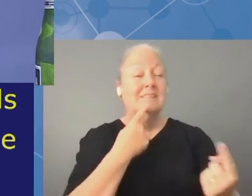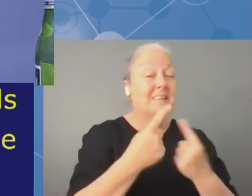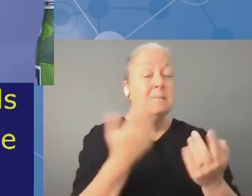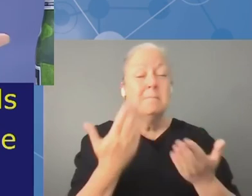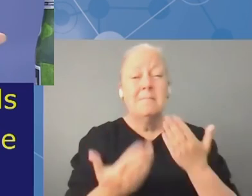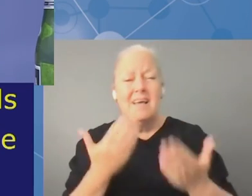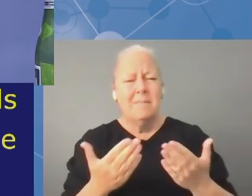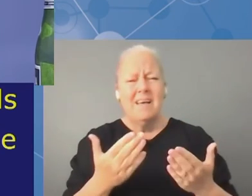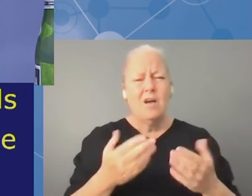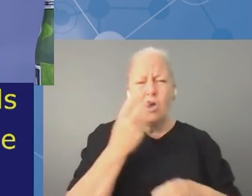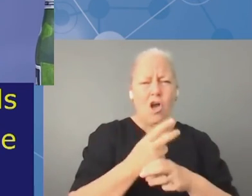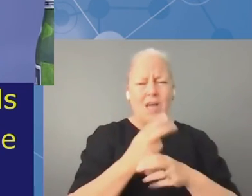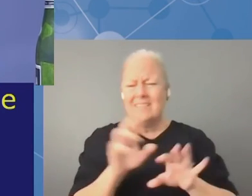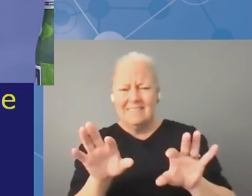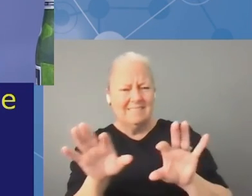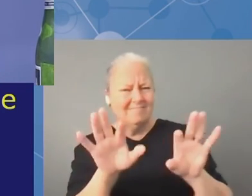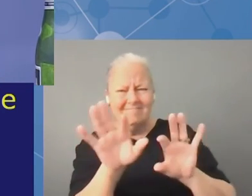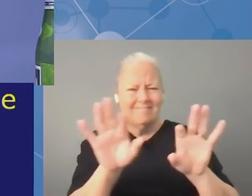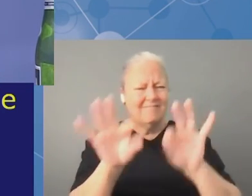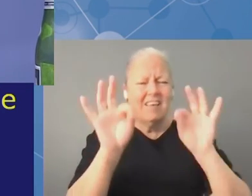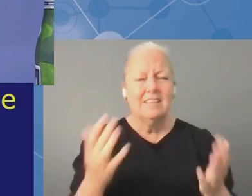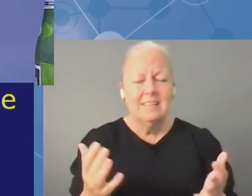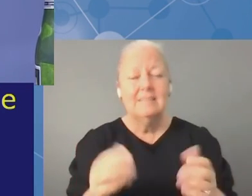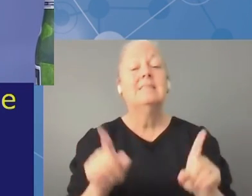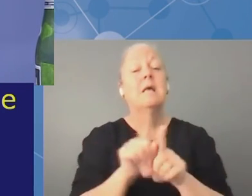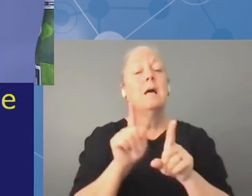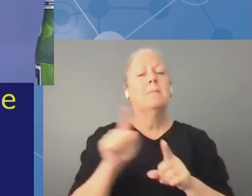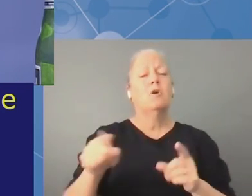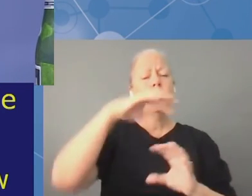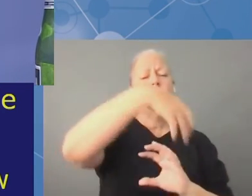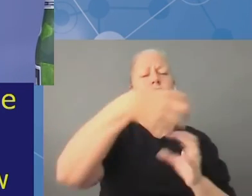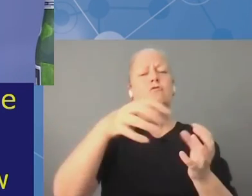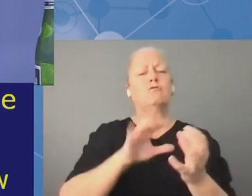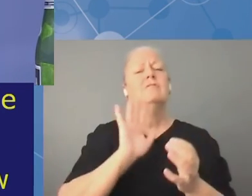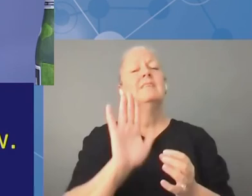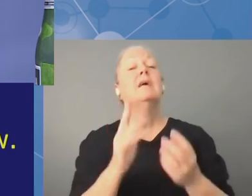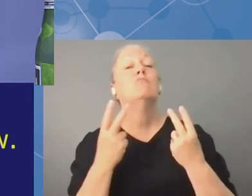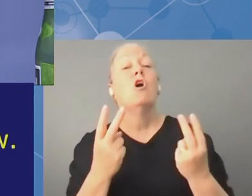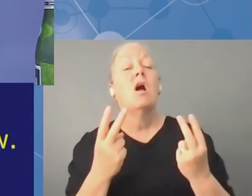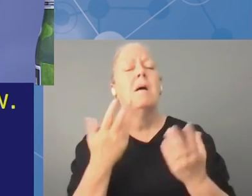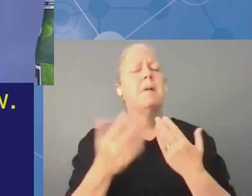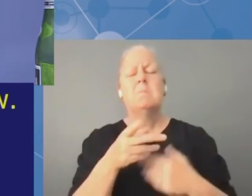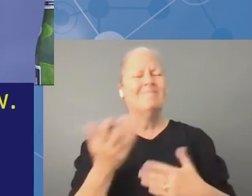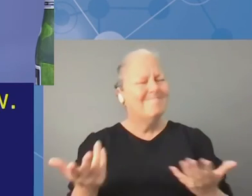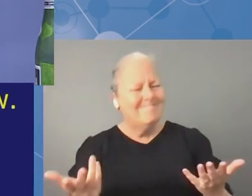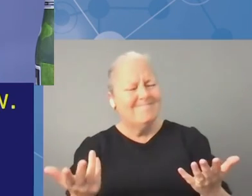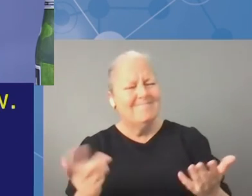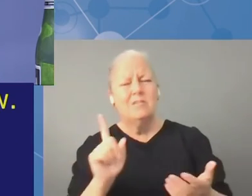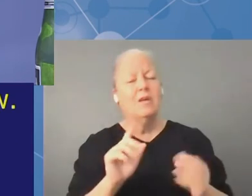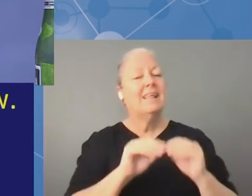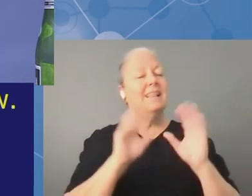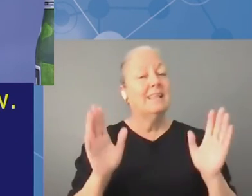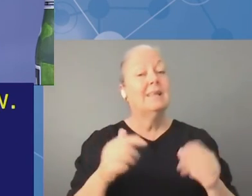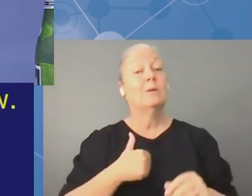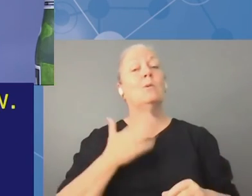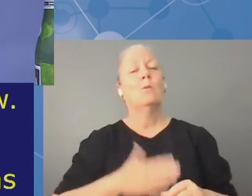такое IGF, чем занимается этот форум. Мы должны распространять такую информацию. Например, вот в некоторых